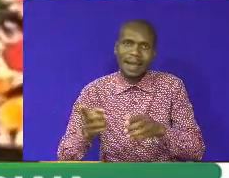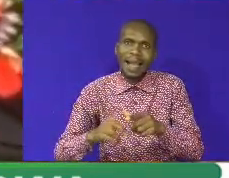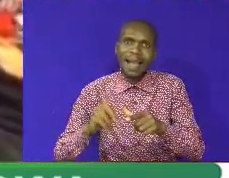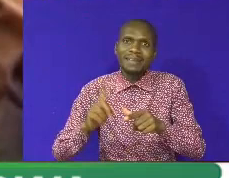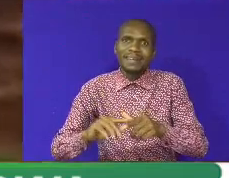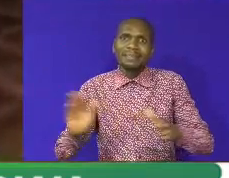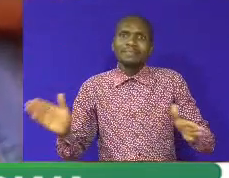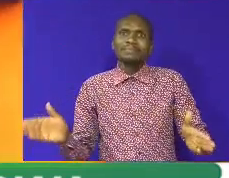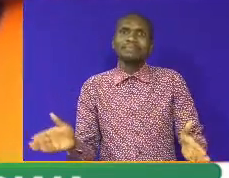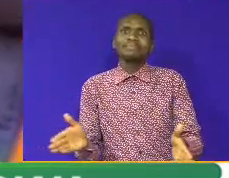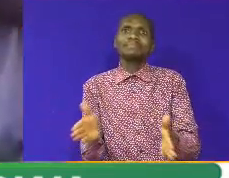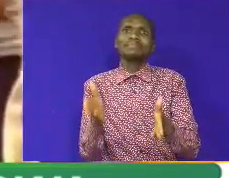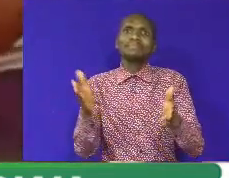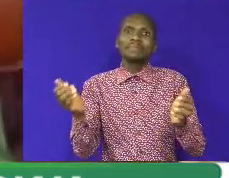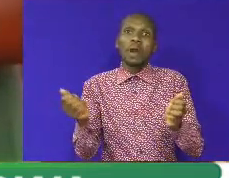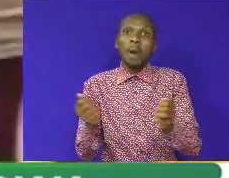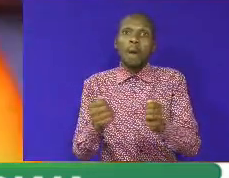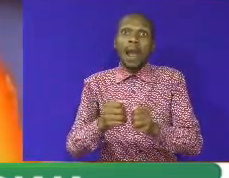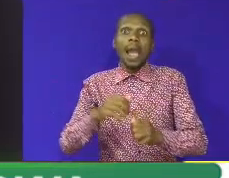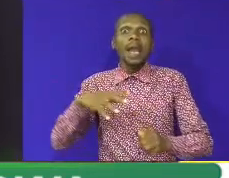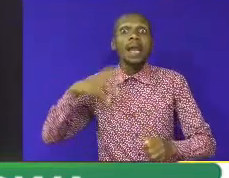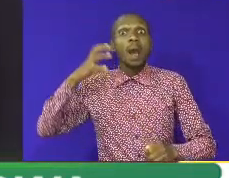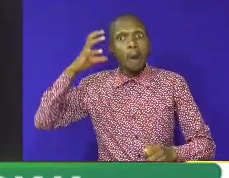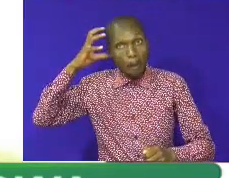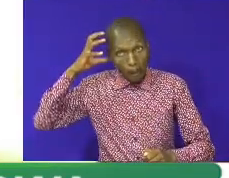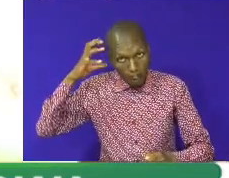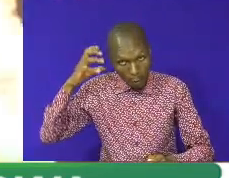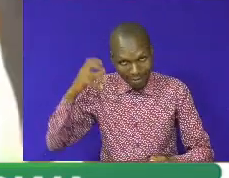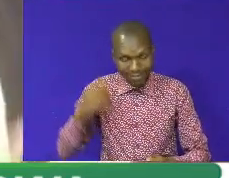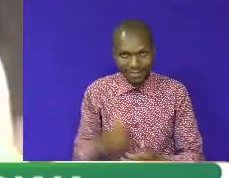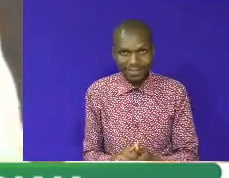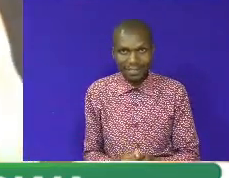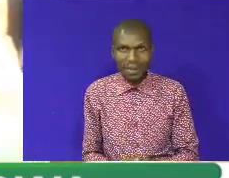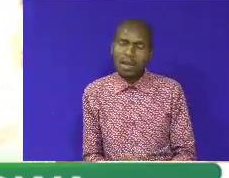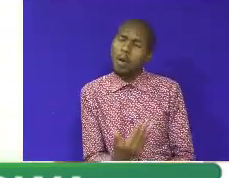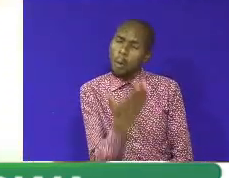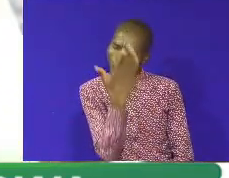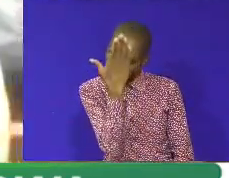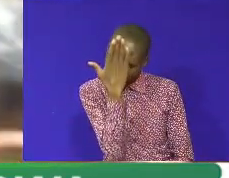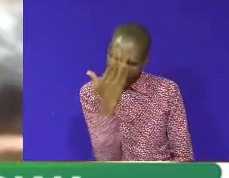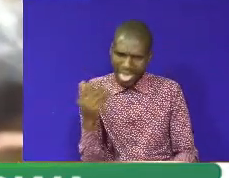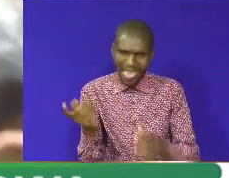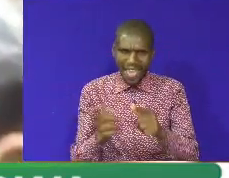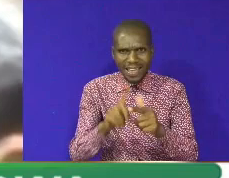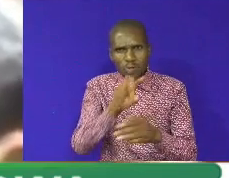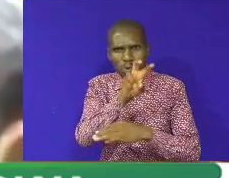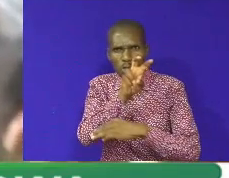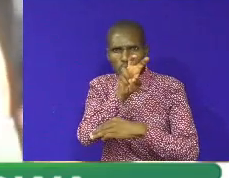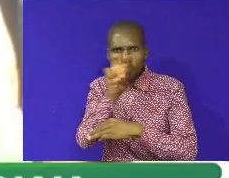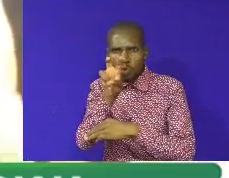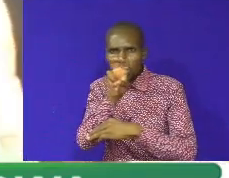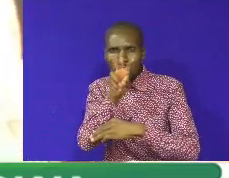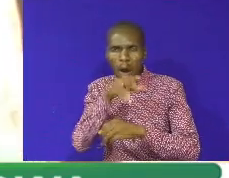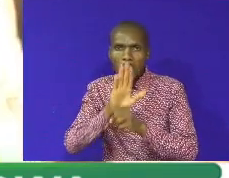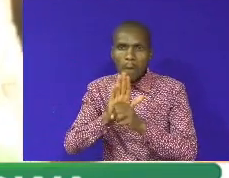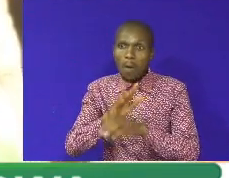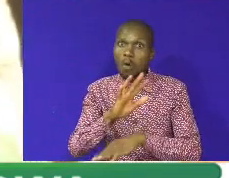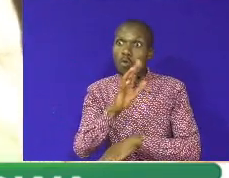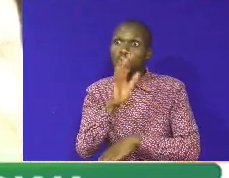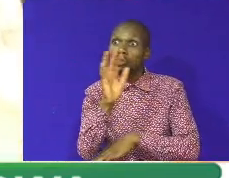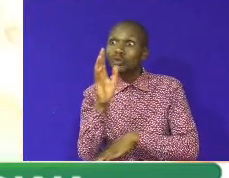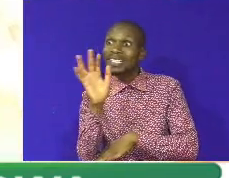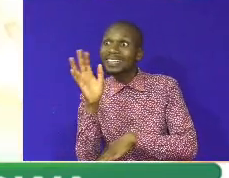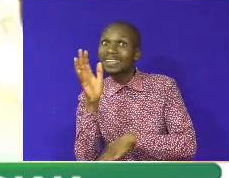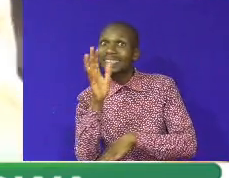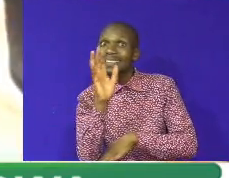amunoga mbogavana we county yo Paul Simba Arati. E kiagara tuwali kere hirie mete yeto baige tara on tafadali gavana